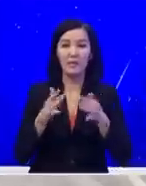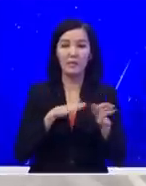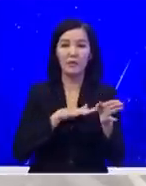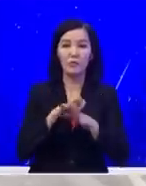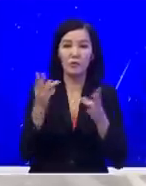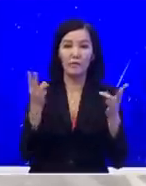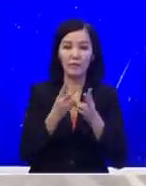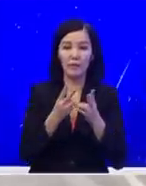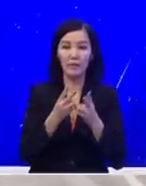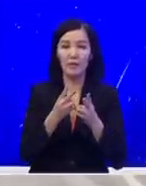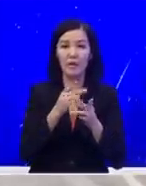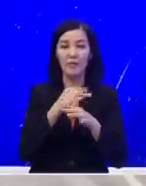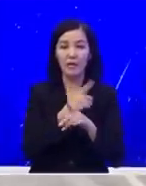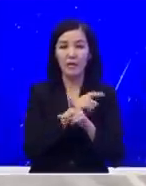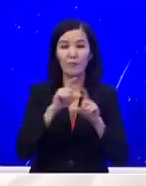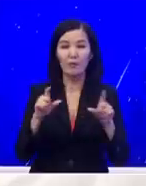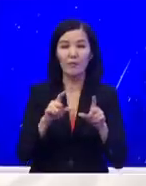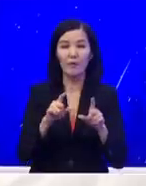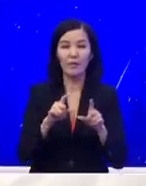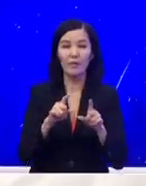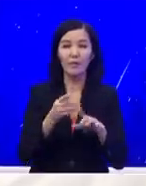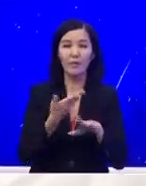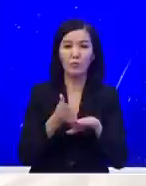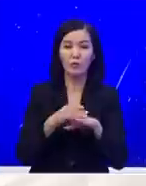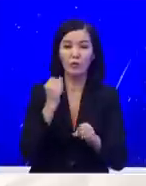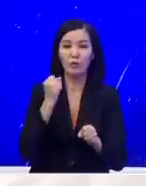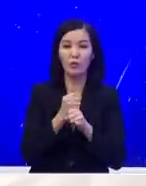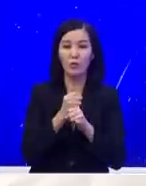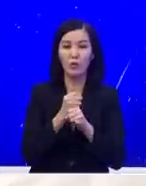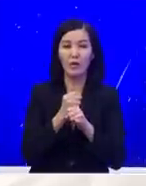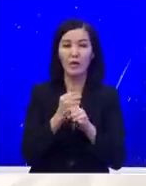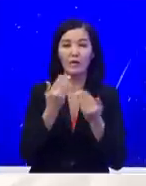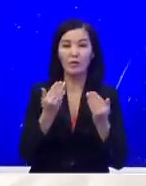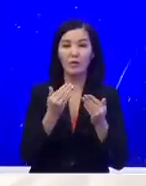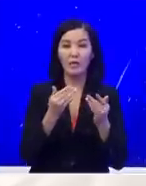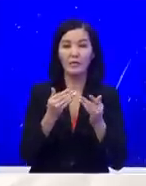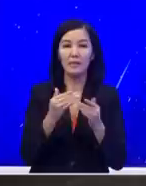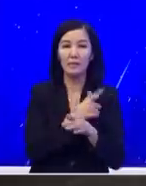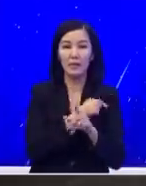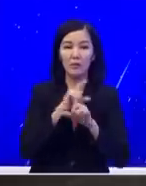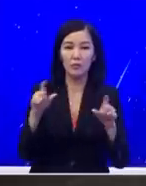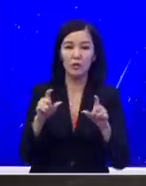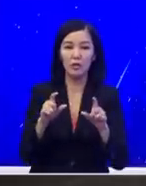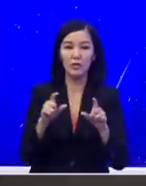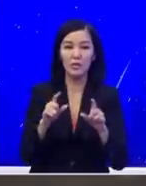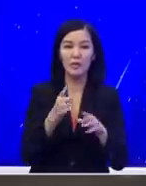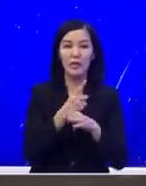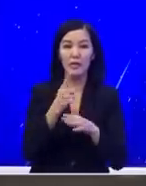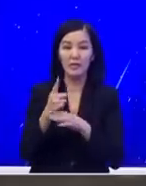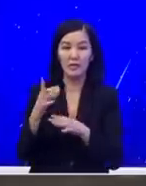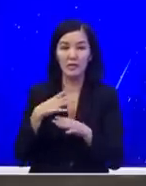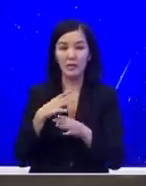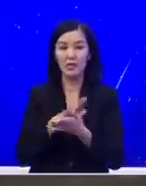Также в многопрофильной больнице строго соблюдается организация эпидемиологического процесса. Медучреждение разграничено на так